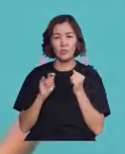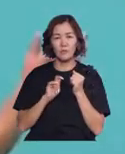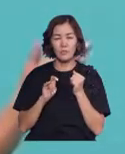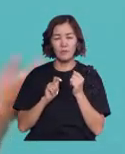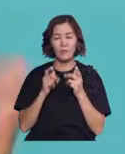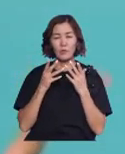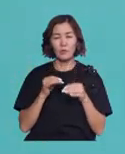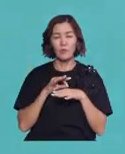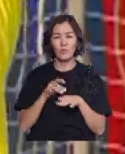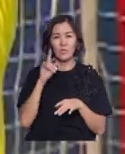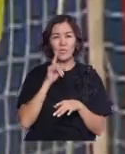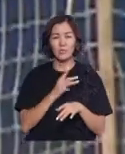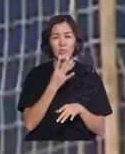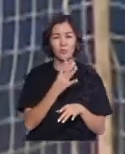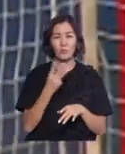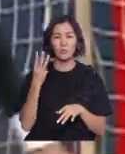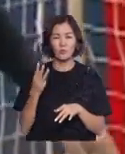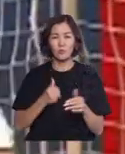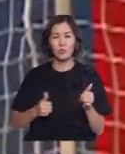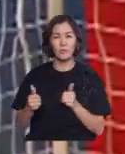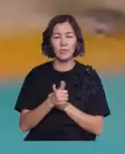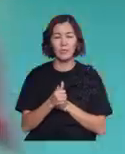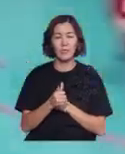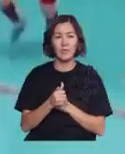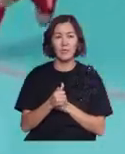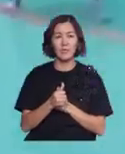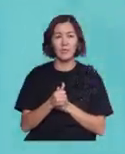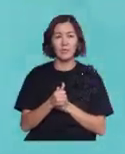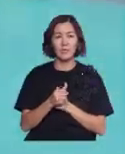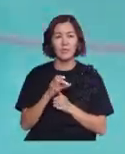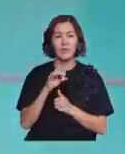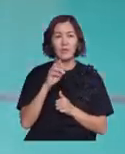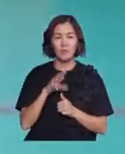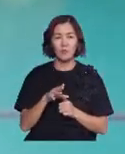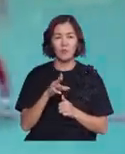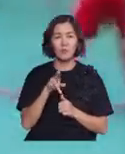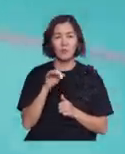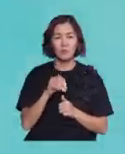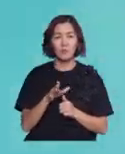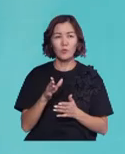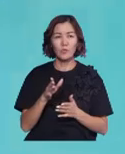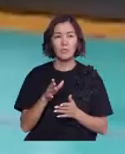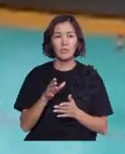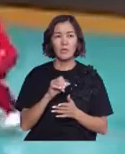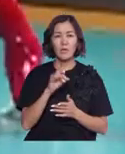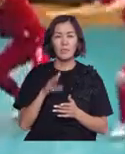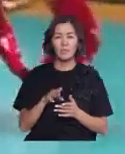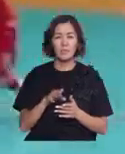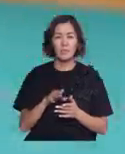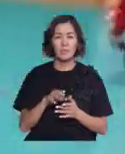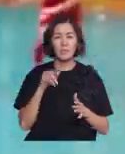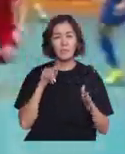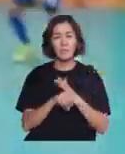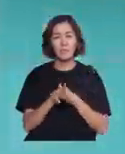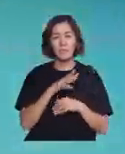және Қазақстан құрамасы 4-3 есебімен басым түсті. Жерлестеріміз арасынан Арнольд Кнап, Жуниор Дуглас және Азат Валиулин